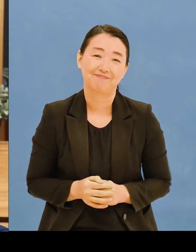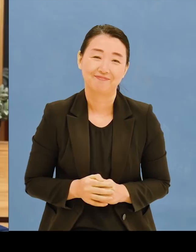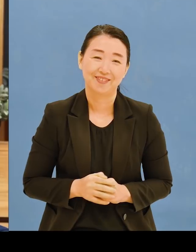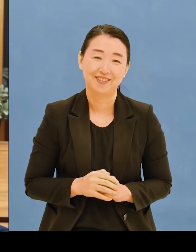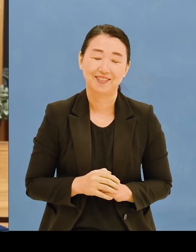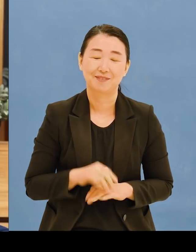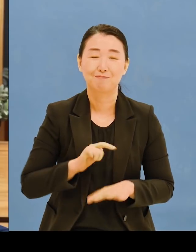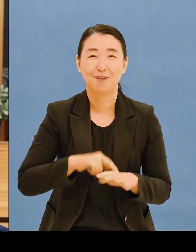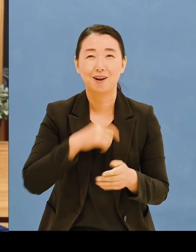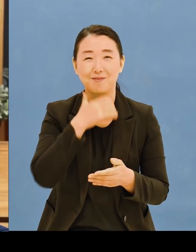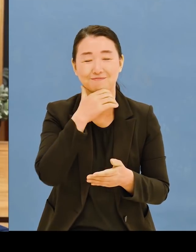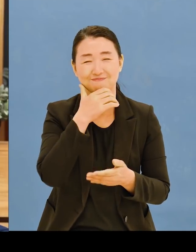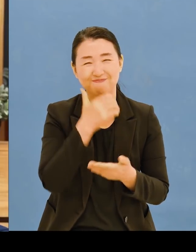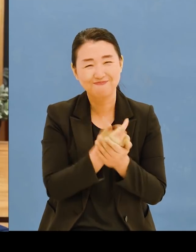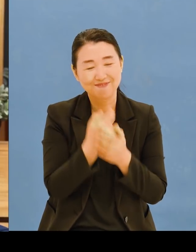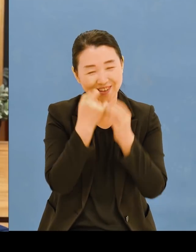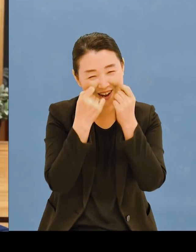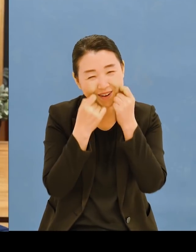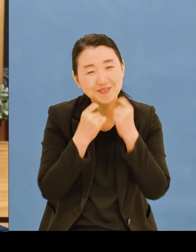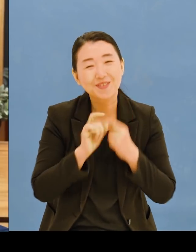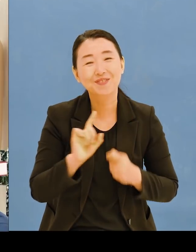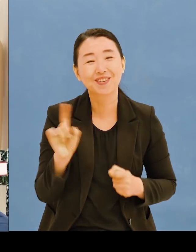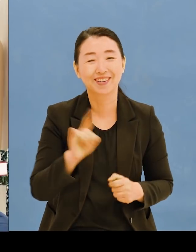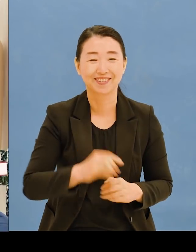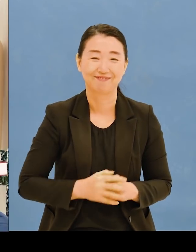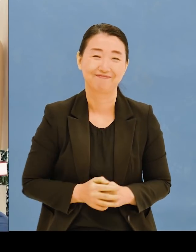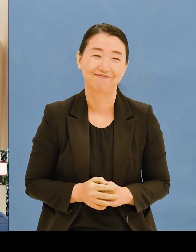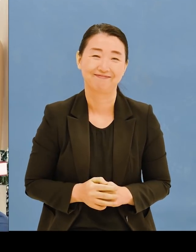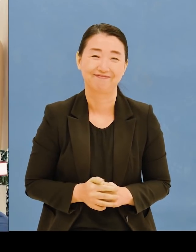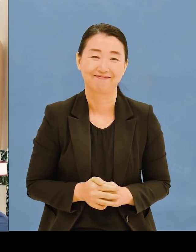해요. 지금 울컥하셨던 이유가 뭘까요?